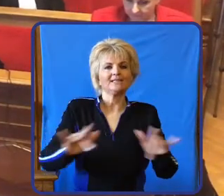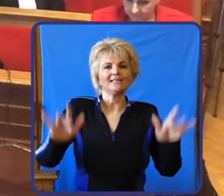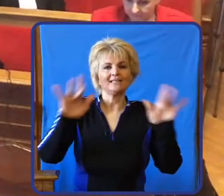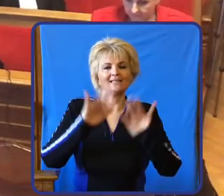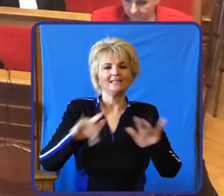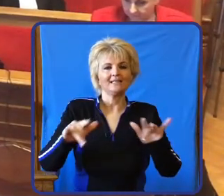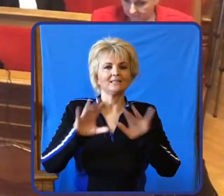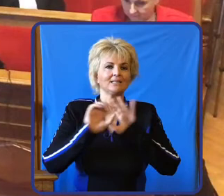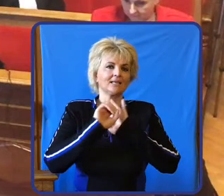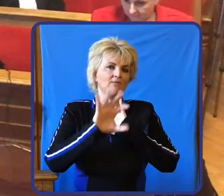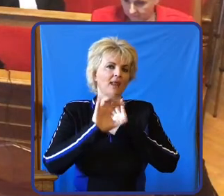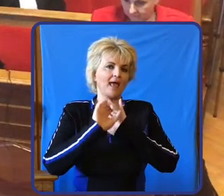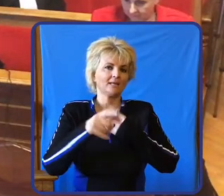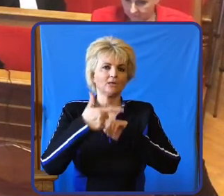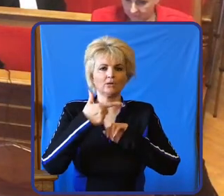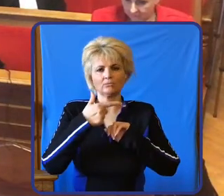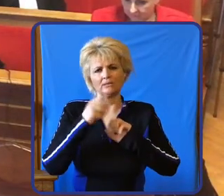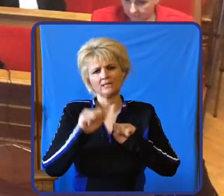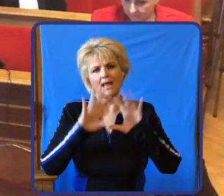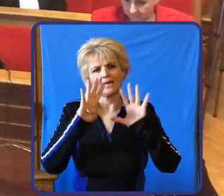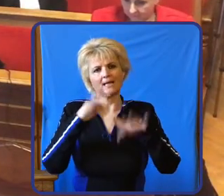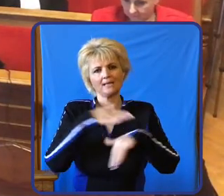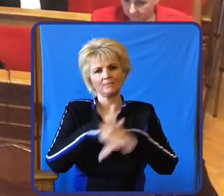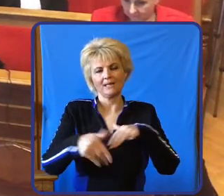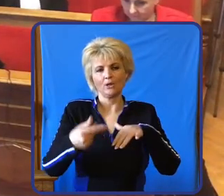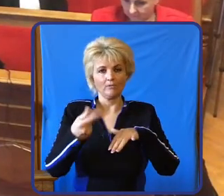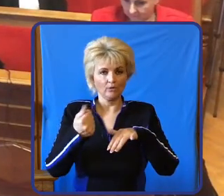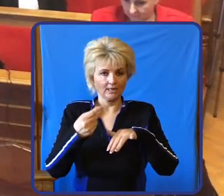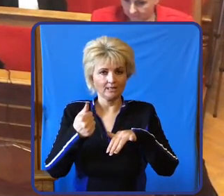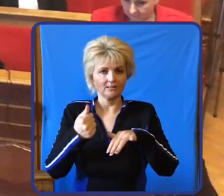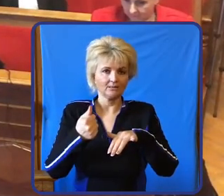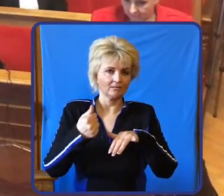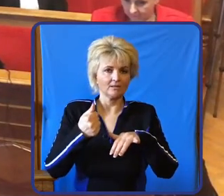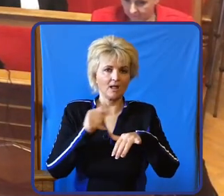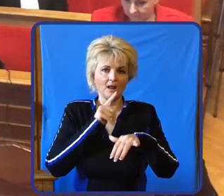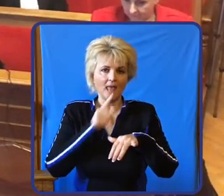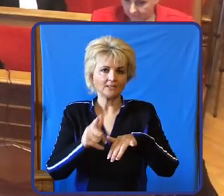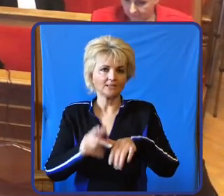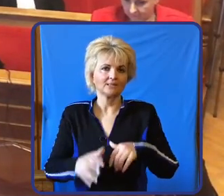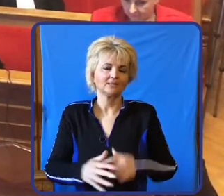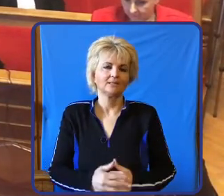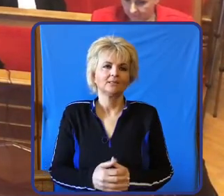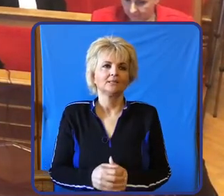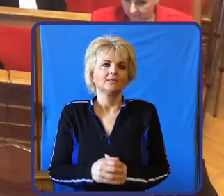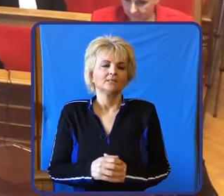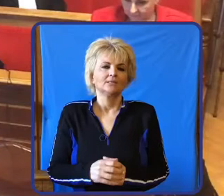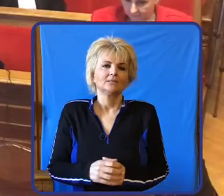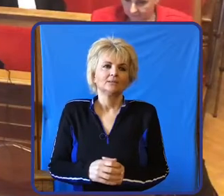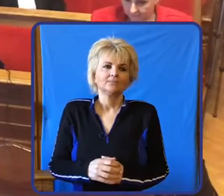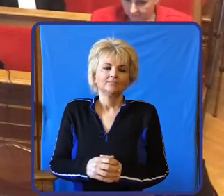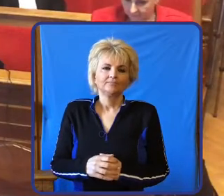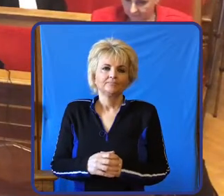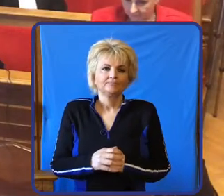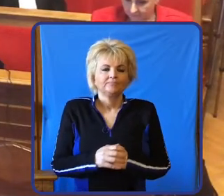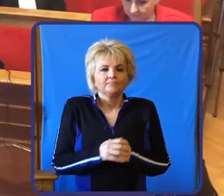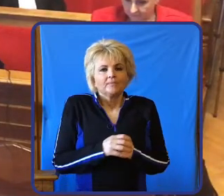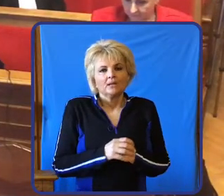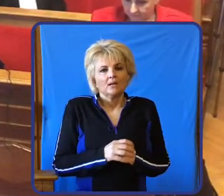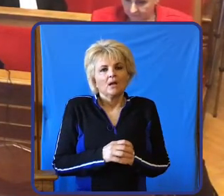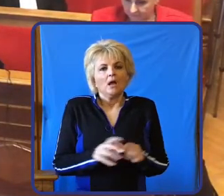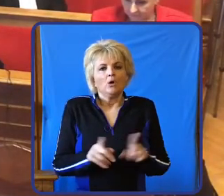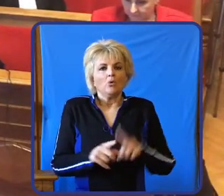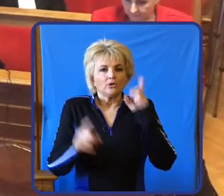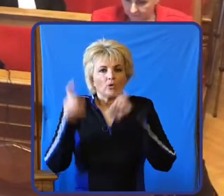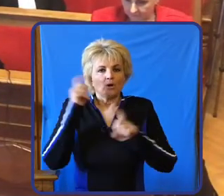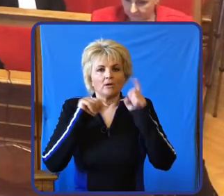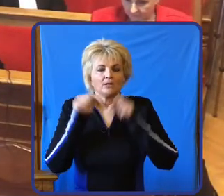közel 20 milliós tétel, jól emlékszem, 19 millióra lőtték be. Ennek ellenére, hogy ezt mondom, inkább úgy gondolom, hogy azokkal